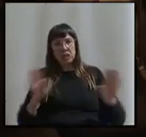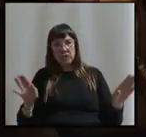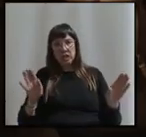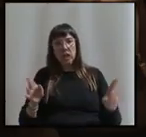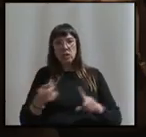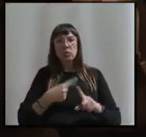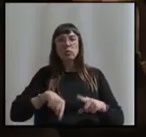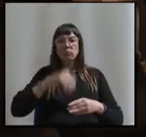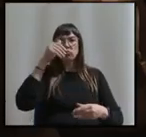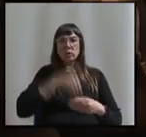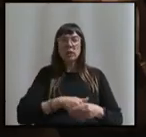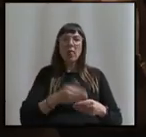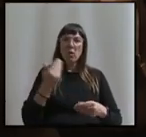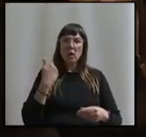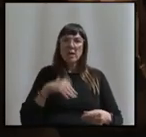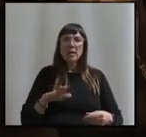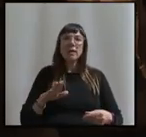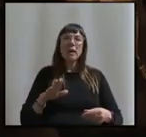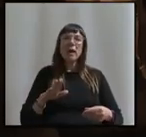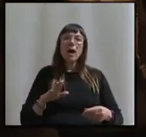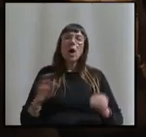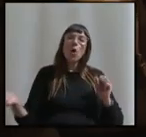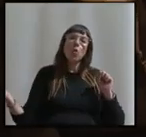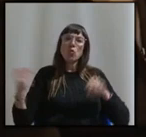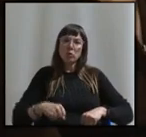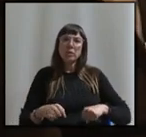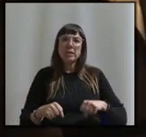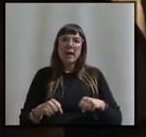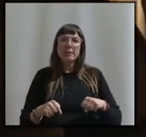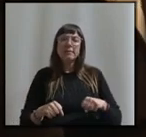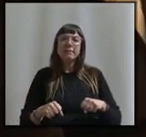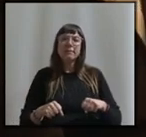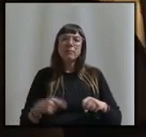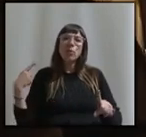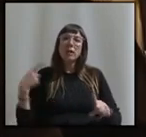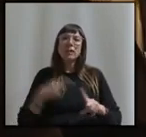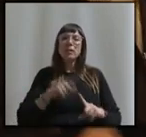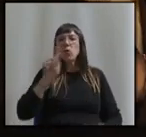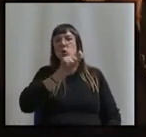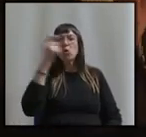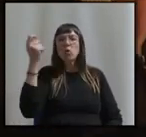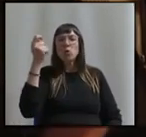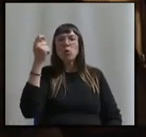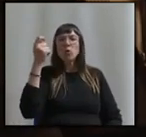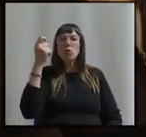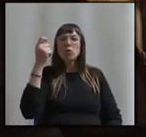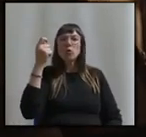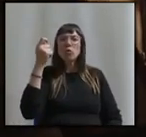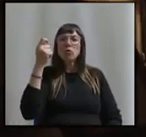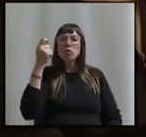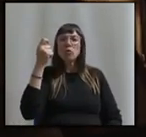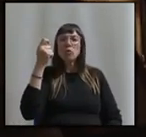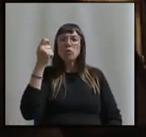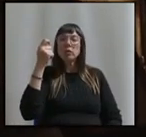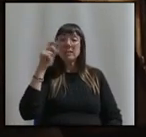moltes mocions que s'havien presentat, havíem votat favorablement, i com s'ha dit, de proposar el que portava l'Alter